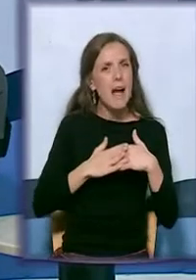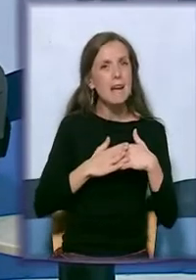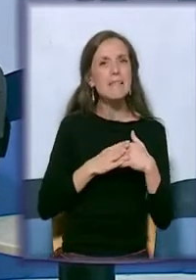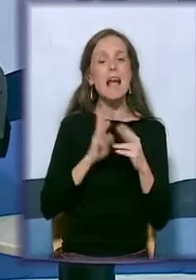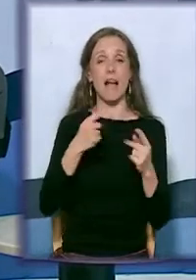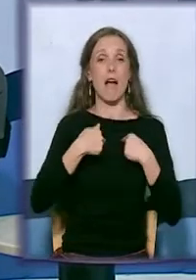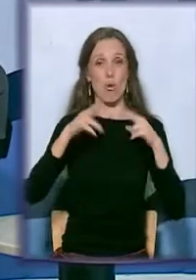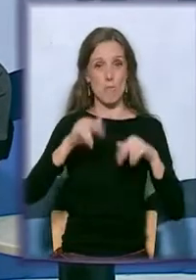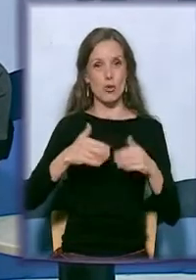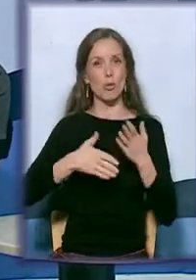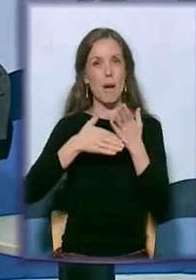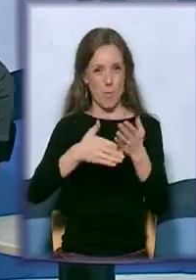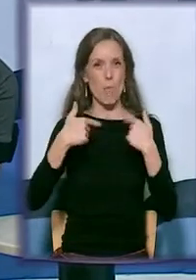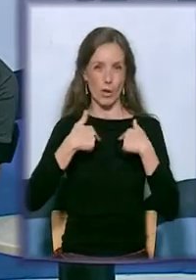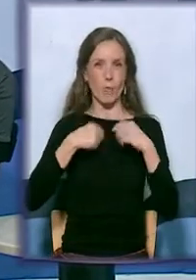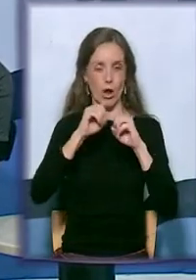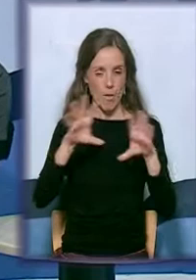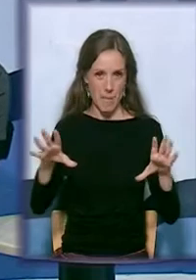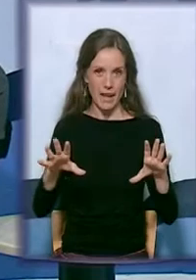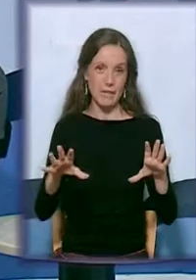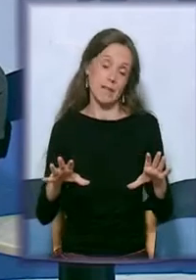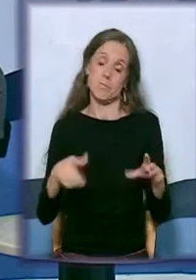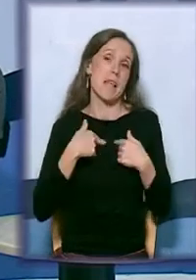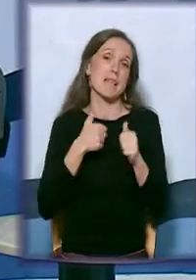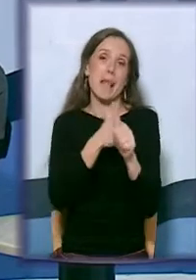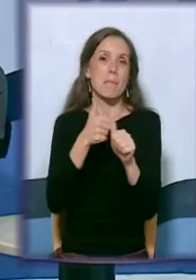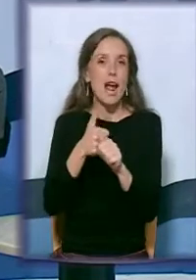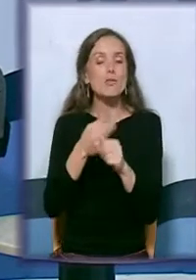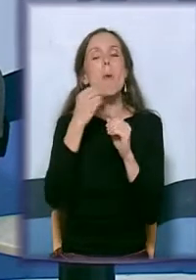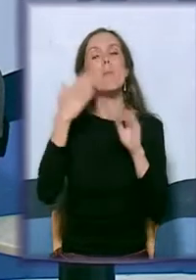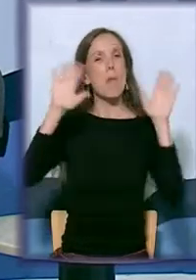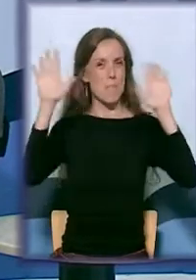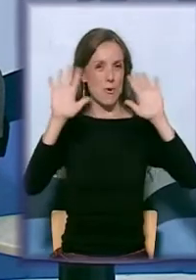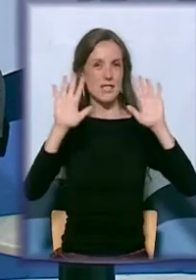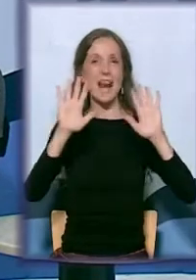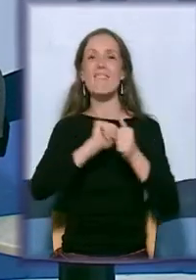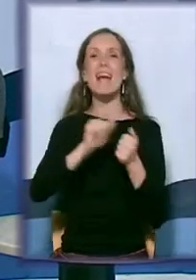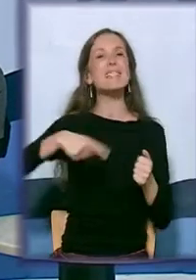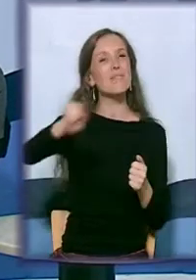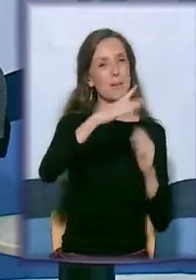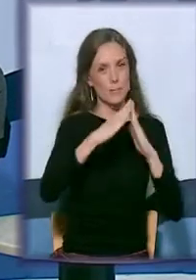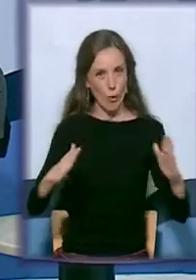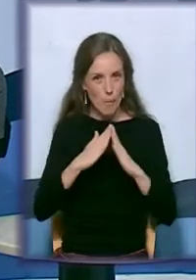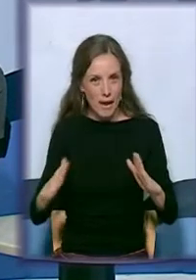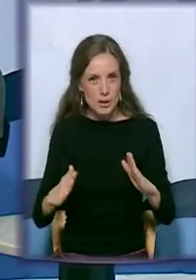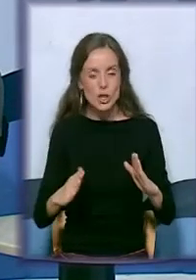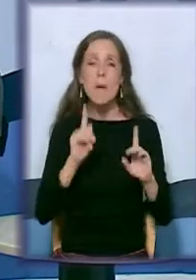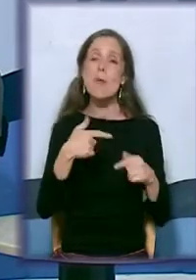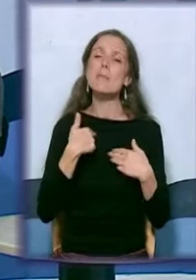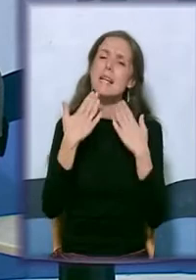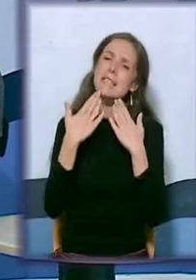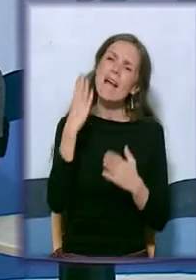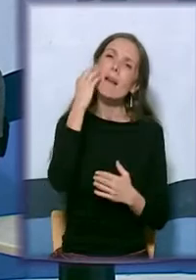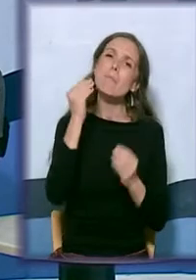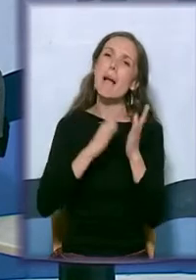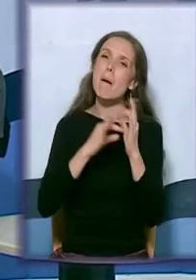kao mediji, to je da budemo pored vas. Puno pozdrava svim domaćinima i moram da se zahvalim i Bakamari, dala mi